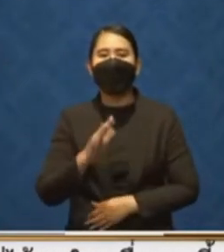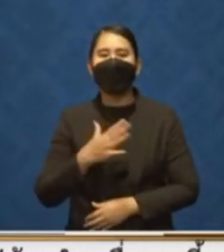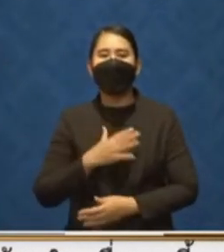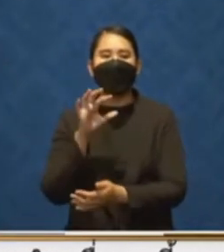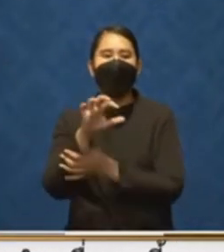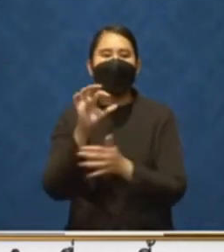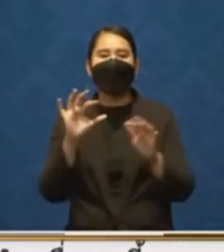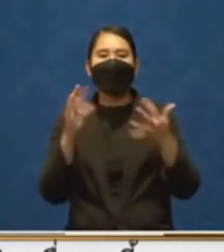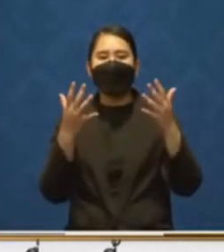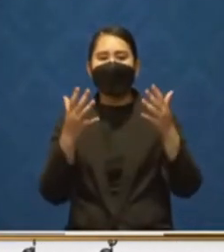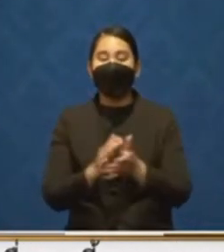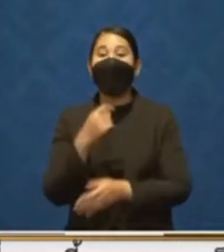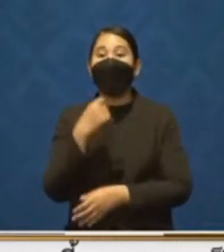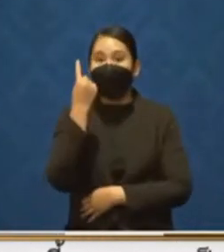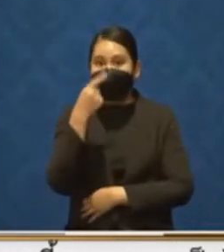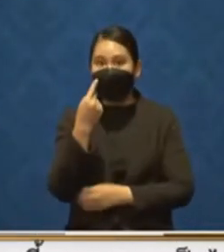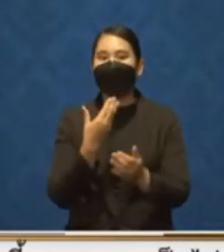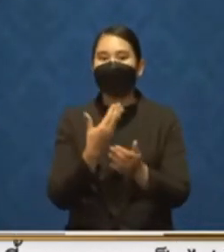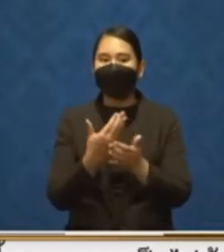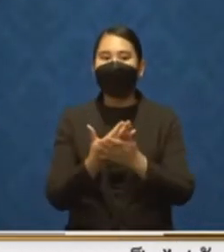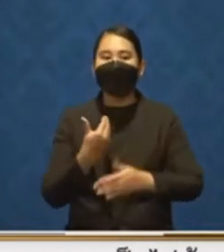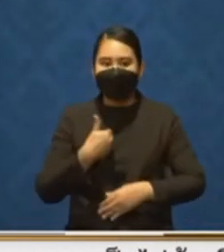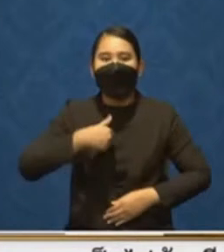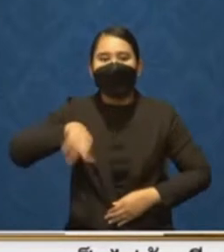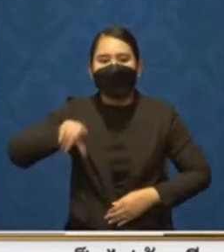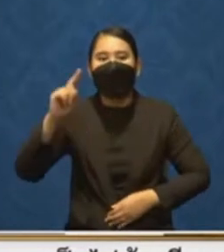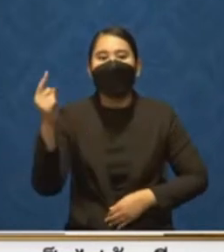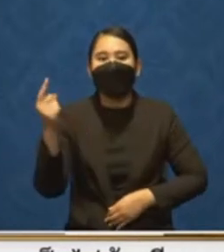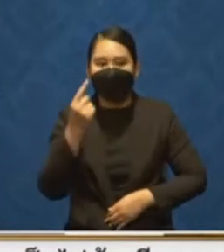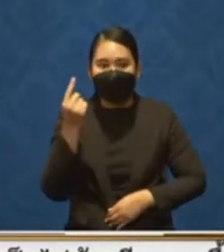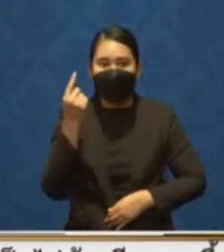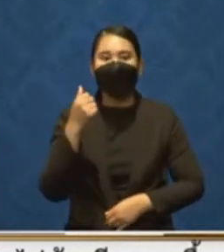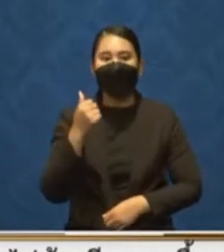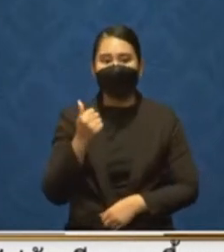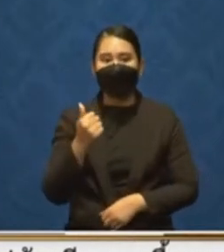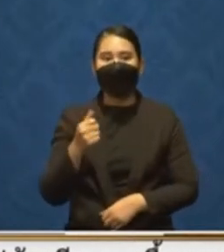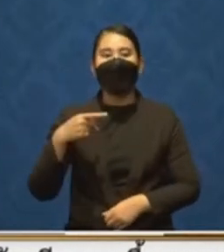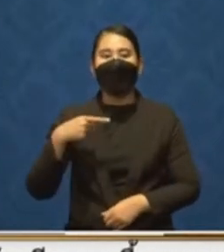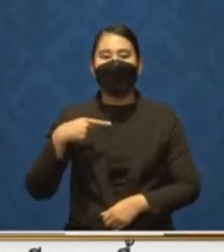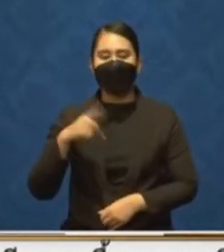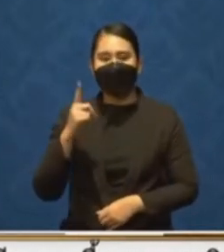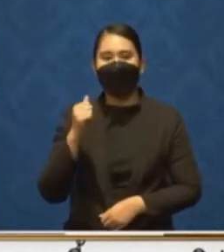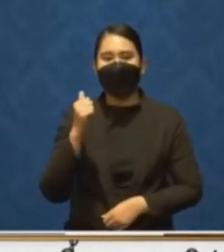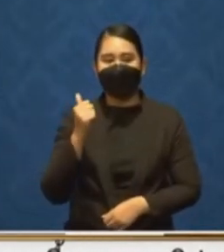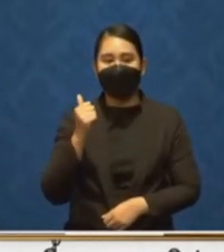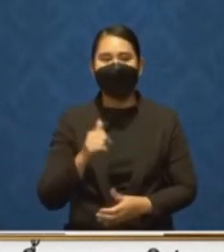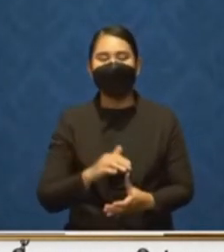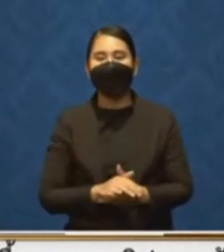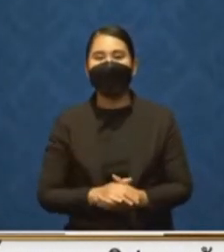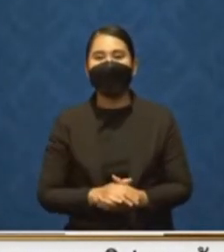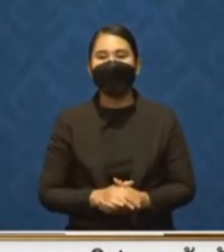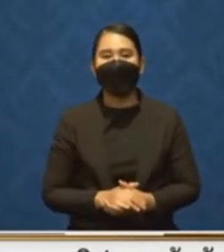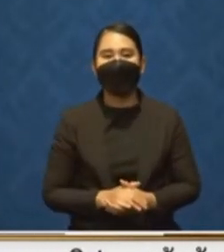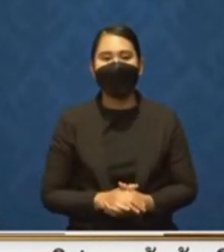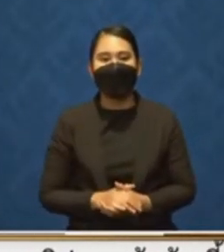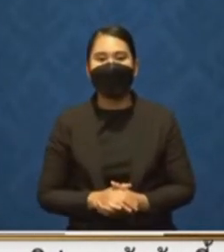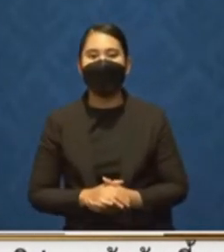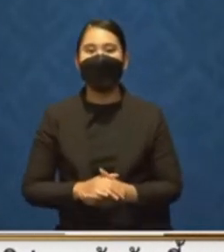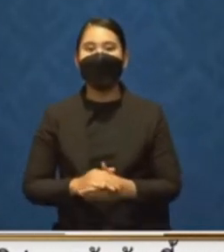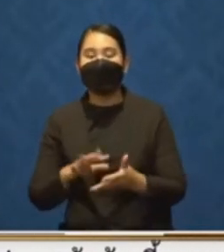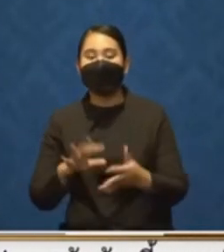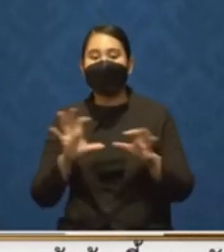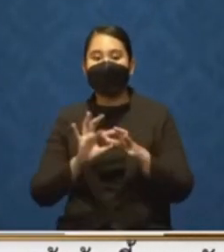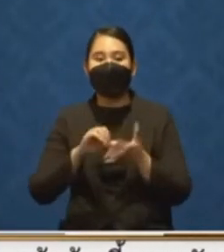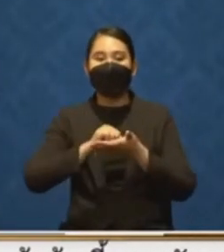ครับแล้วใครมีเงินเข้าไปจะไปเข้าไปขึ้นกันหมดอ่ะนะก็ใช้ประโยชน์ได้มากของควรแล้วมันทำให้ภาคการบริการตามวันเกิดถ้า